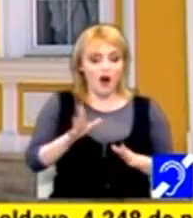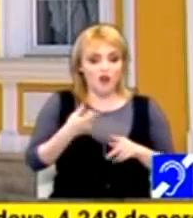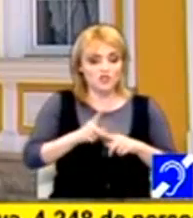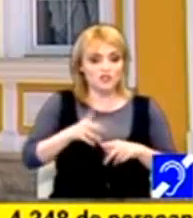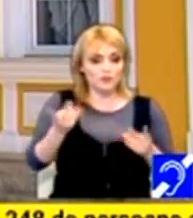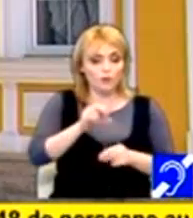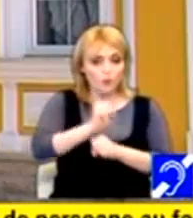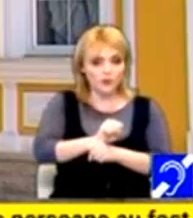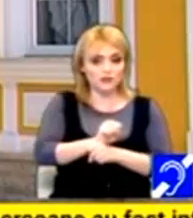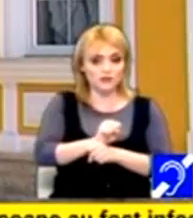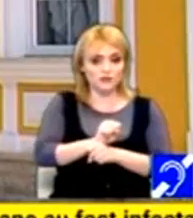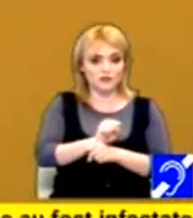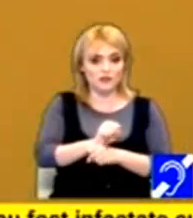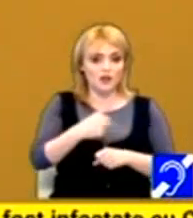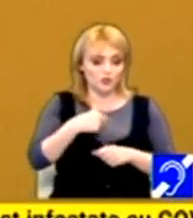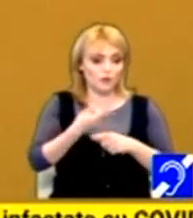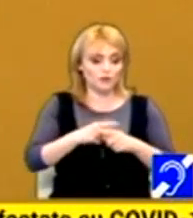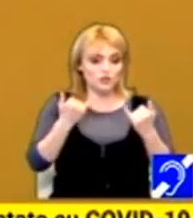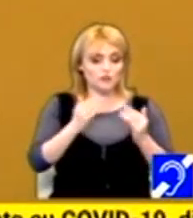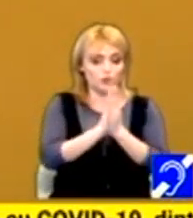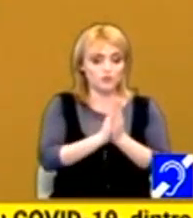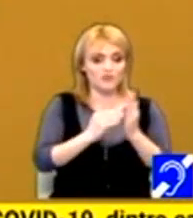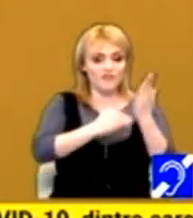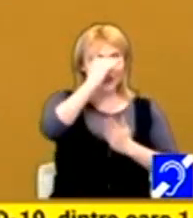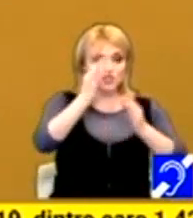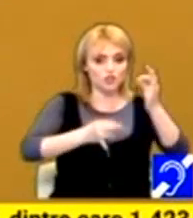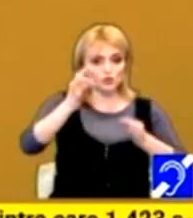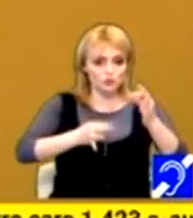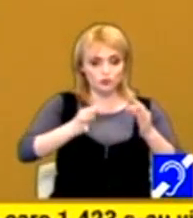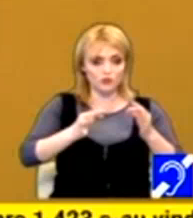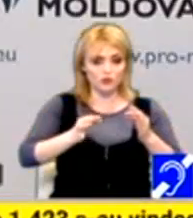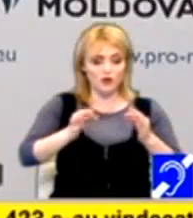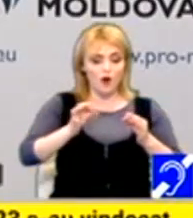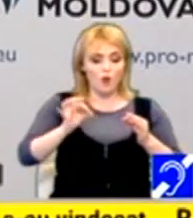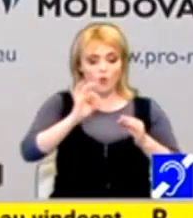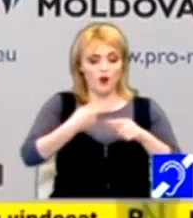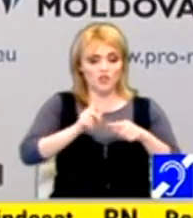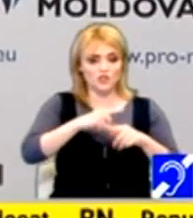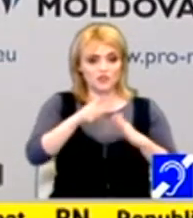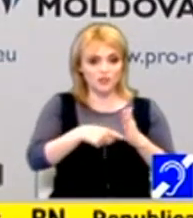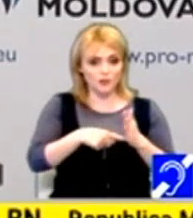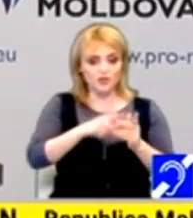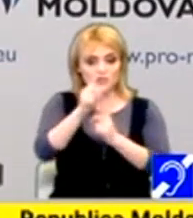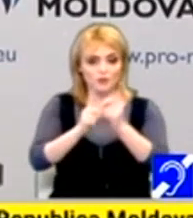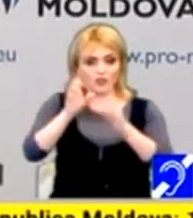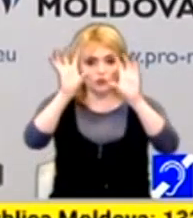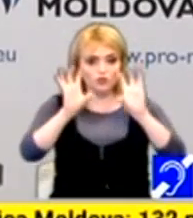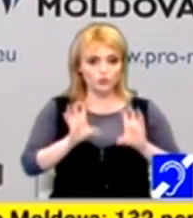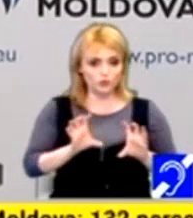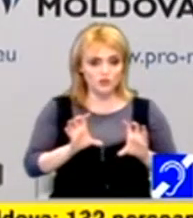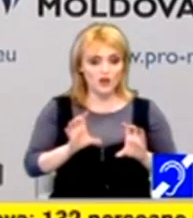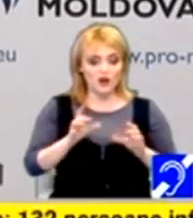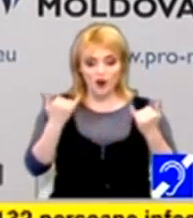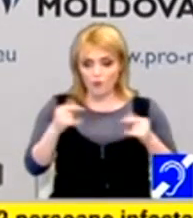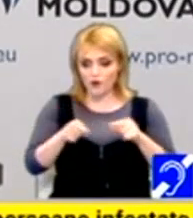să sesizăm Curtea Constituțională pe subiectul interpretării Constituției, în așa fel încât